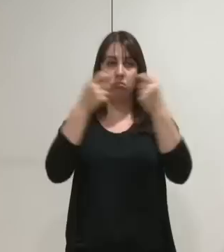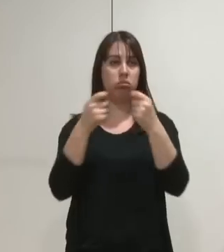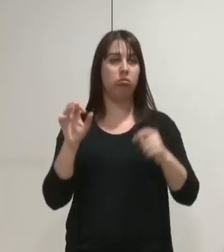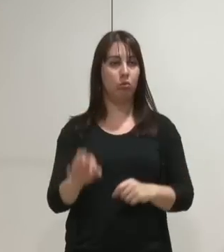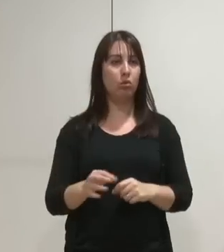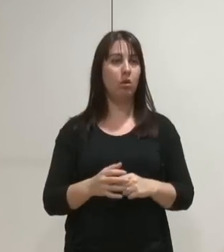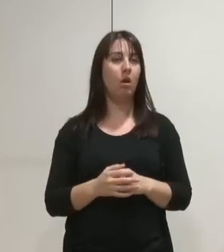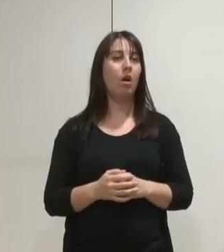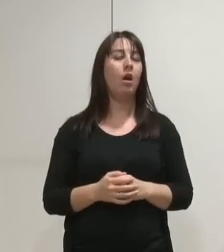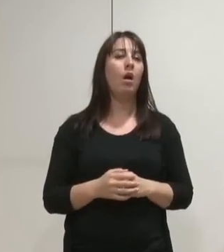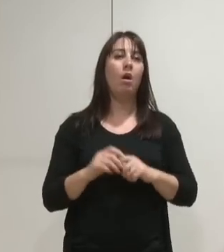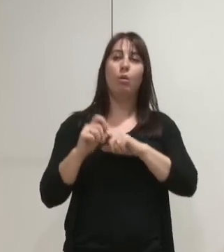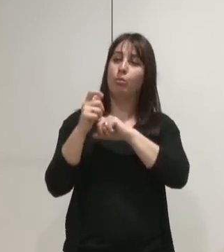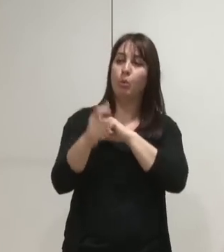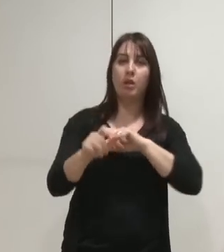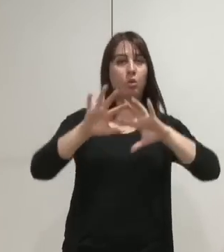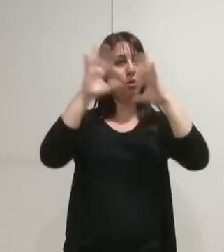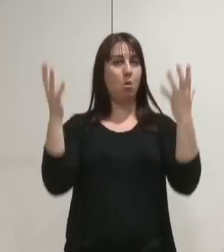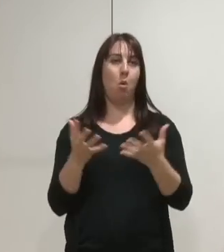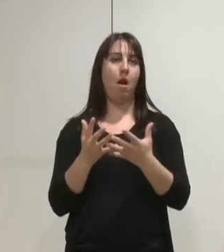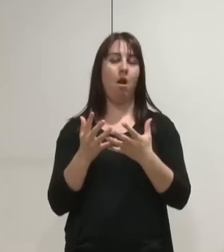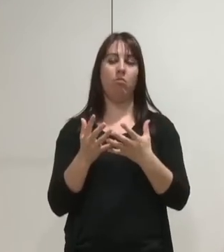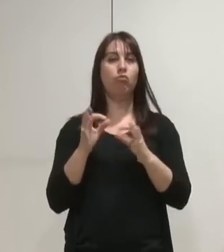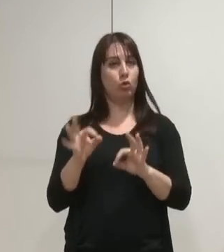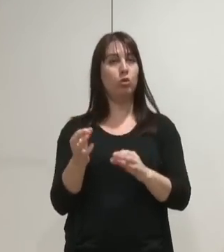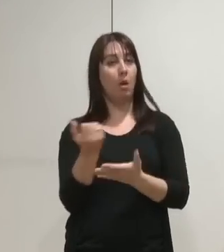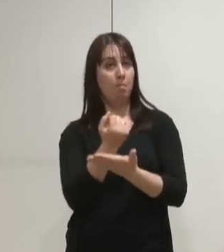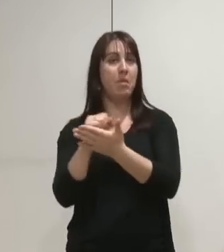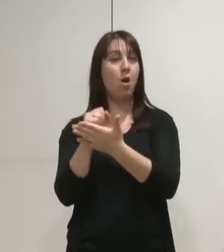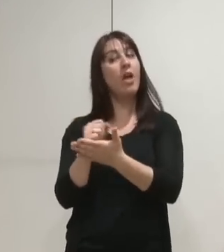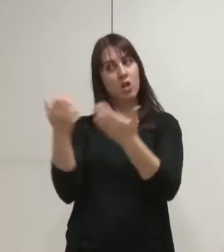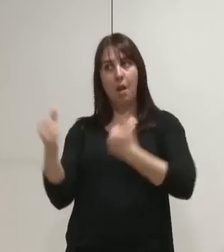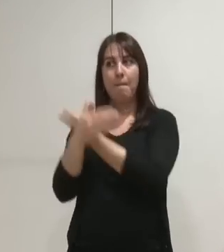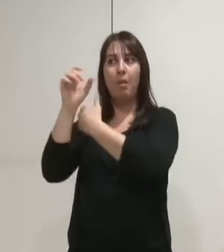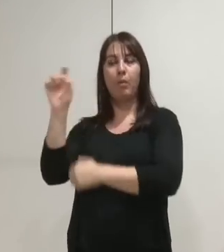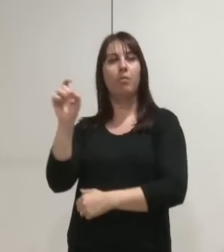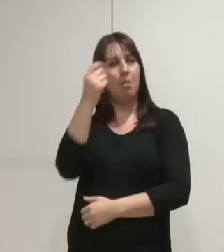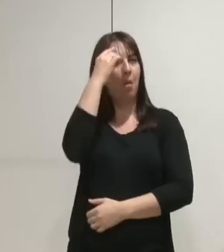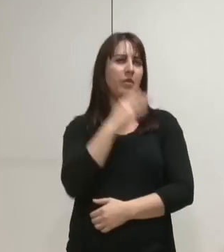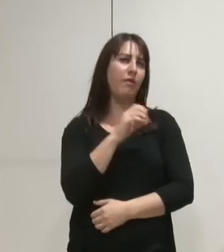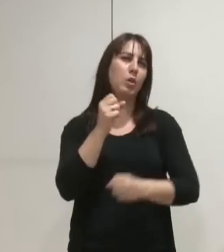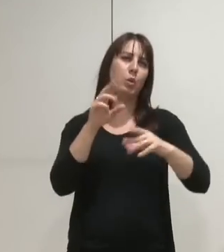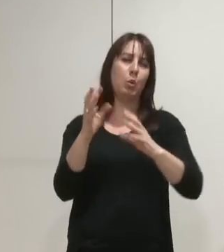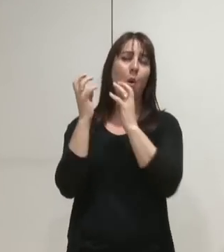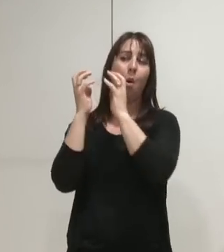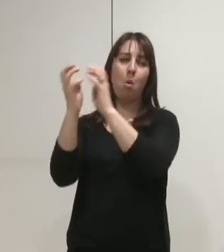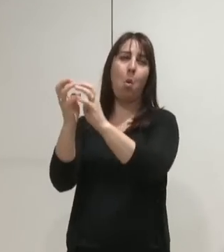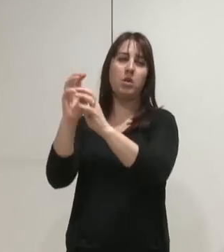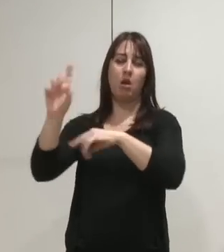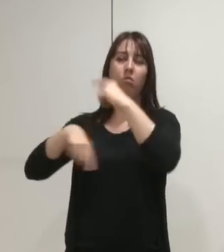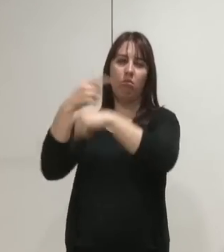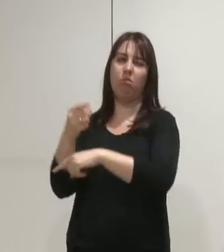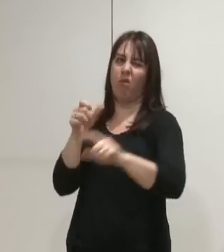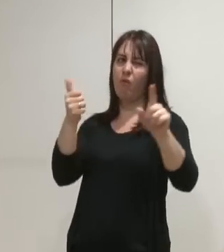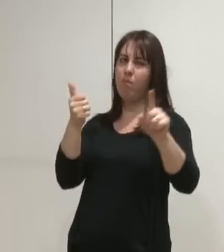les le processus dans son ensemble est effectivement piloté par la métropole mais je suis sûr que vous poserez également ces questions en conseil métropolit la prochaine